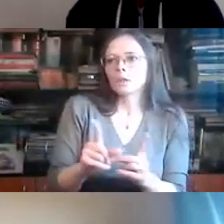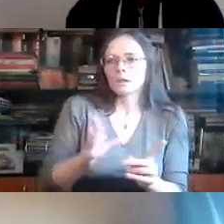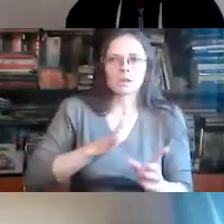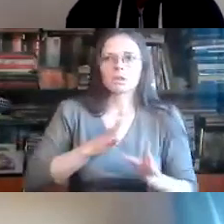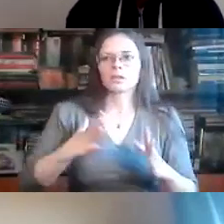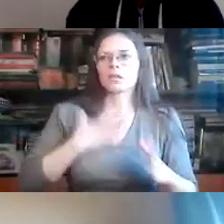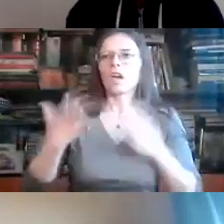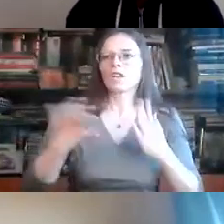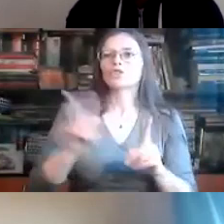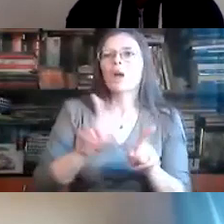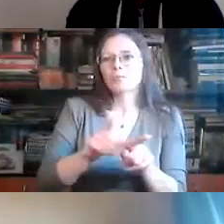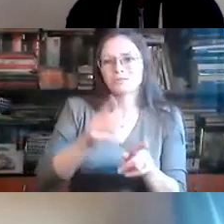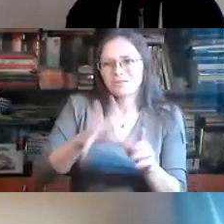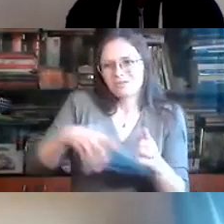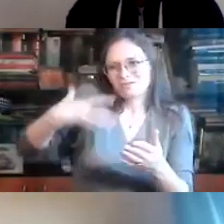тешатся люди,